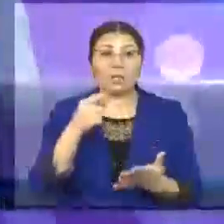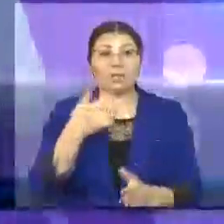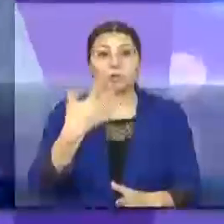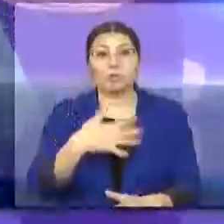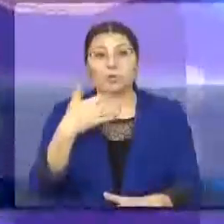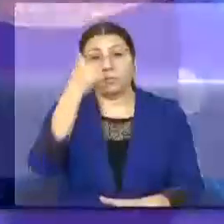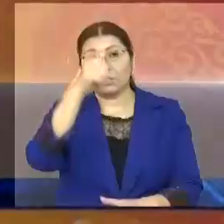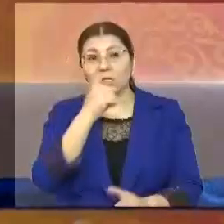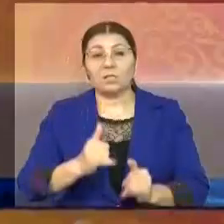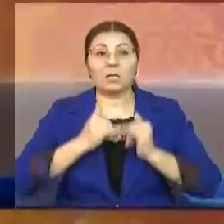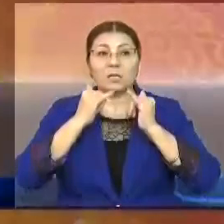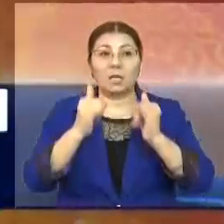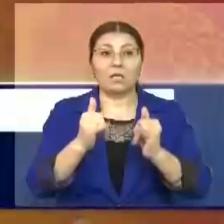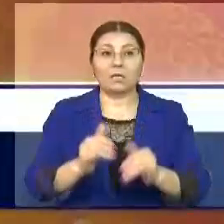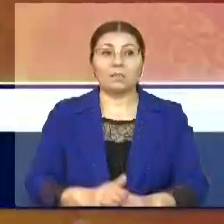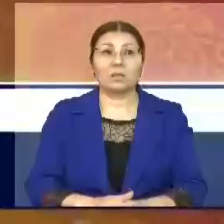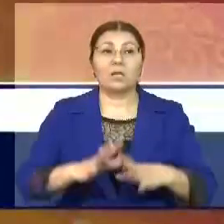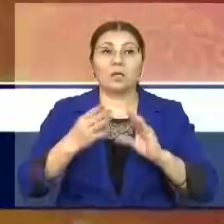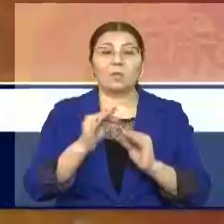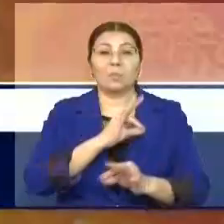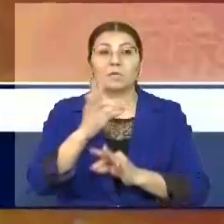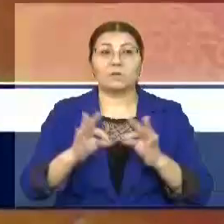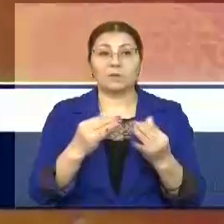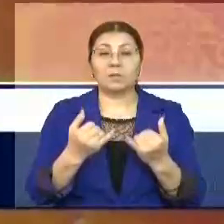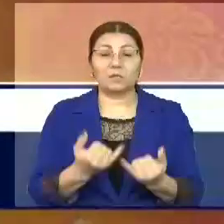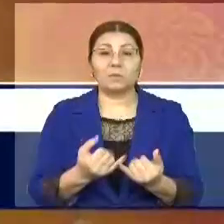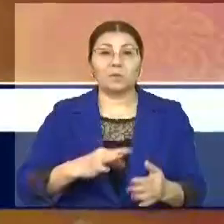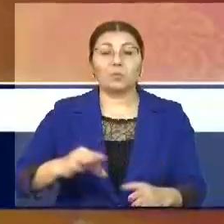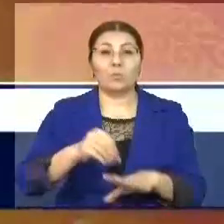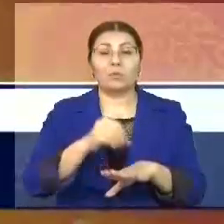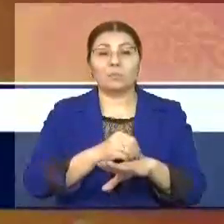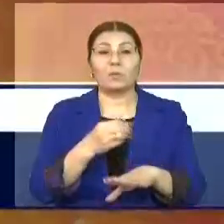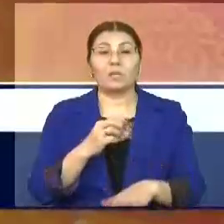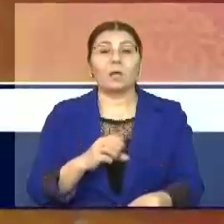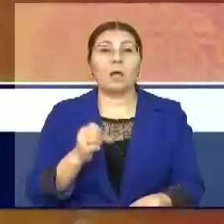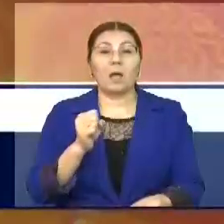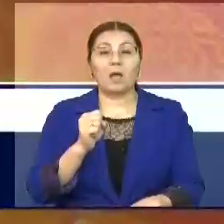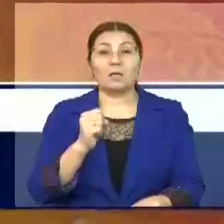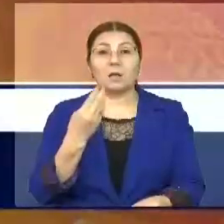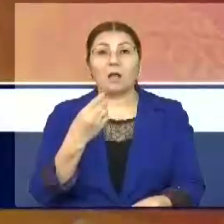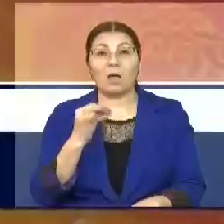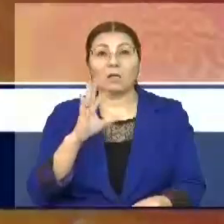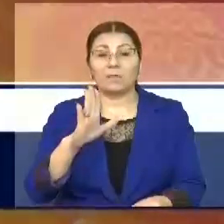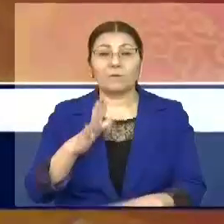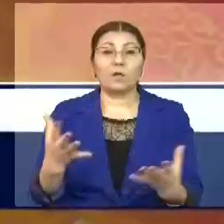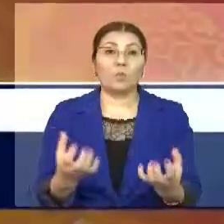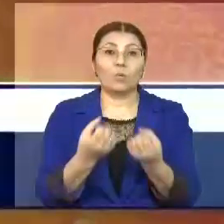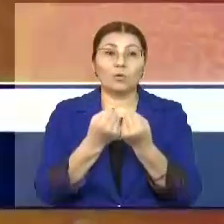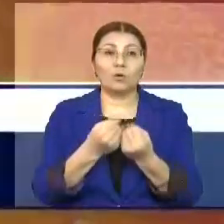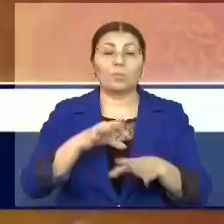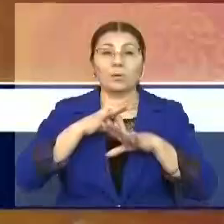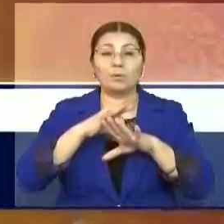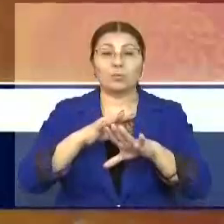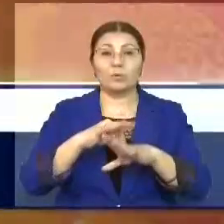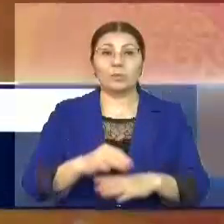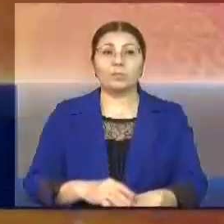155 жылдығына арналды. Жалпы жоба біздің облыс әкімі Асхат Берлешичев шаһардың қолдауымен өтуде